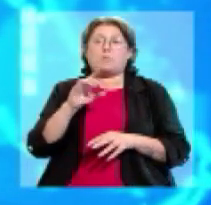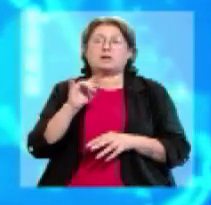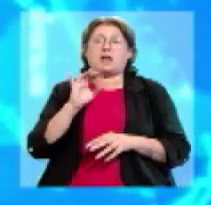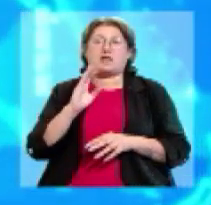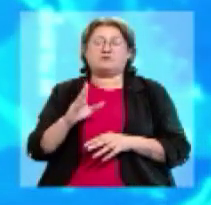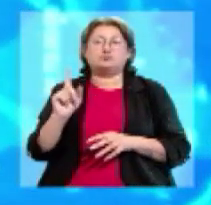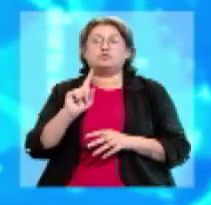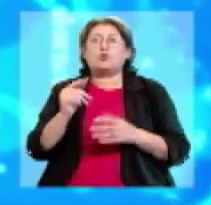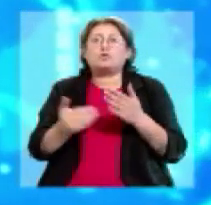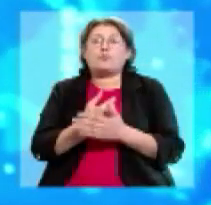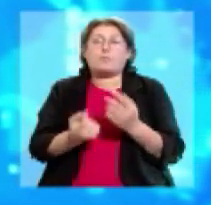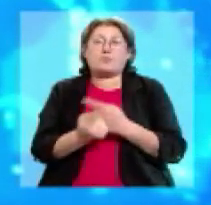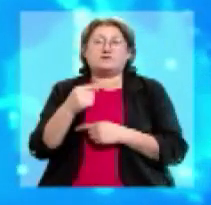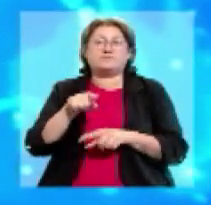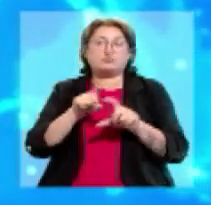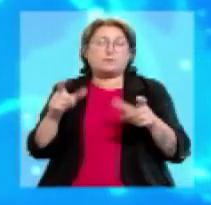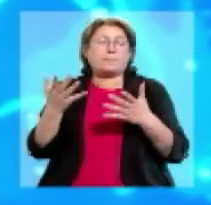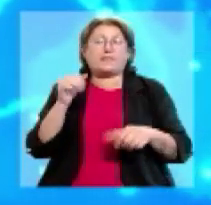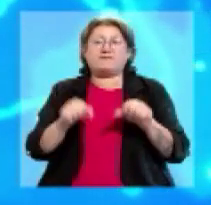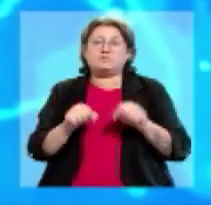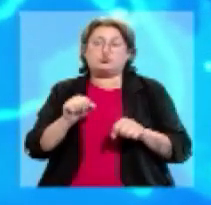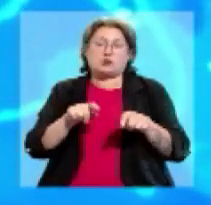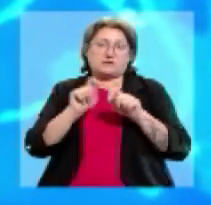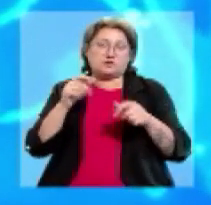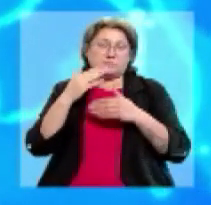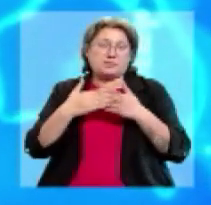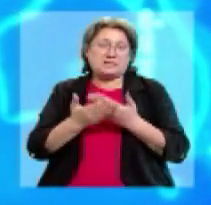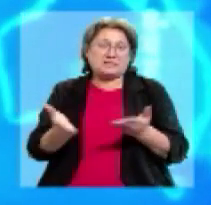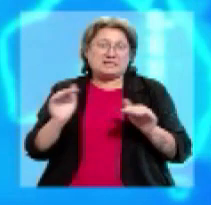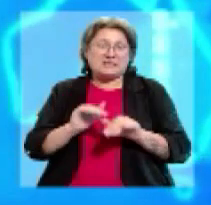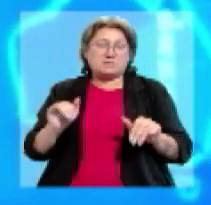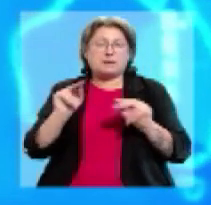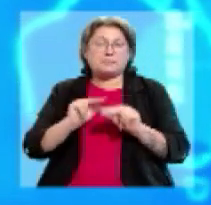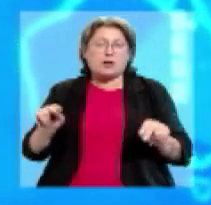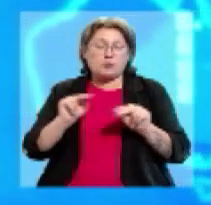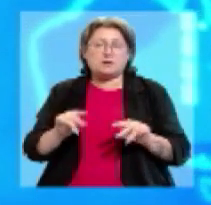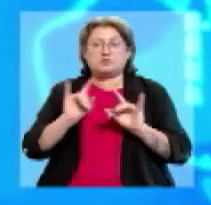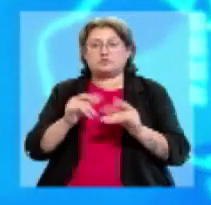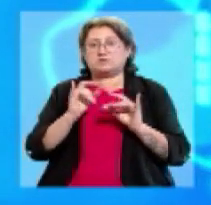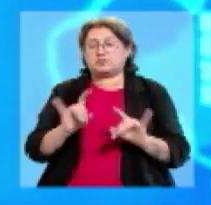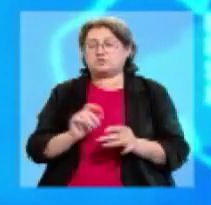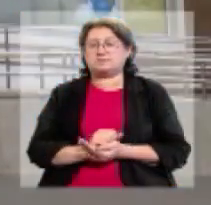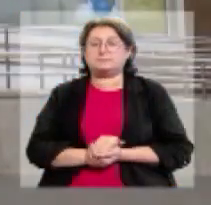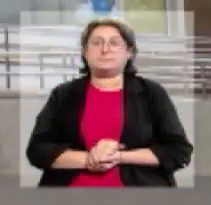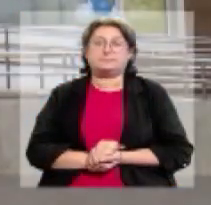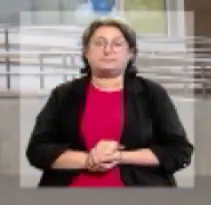Мухаммедкалиев. О том, что нового появилось в школе и какие возможности открываются перед детьми и педагогами, расскажут мои коллеги.